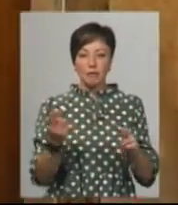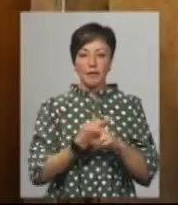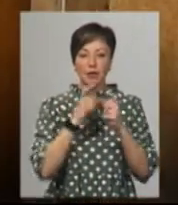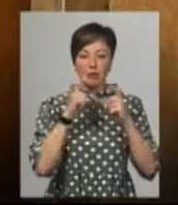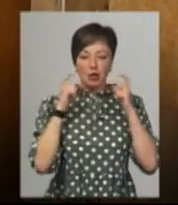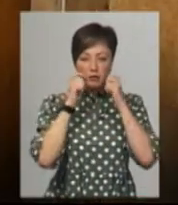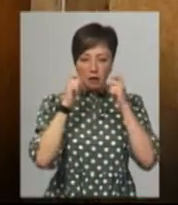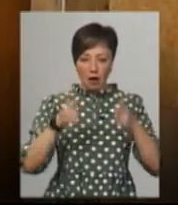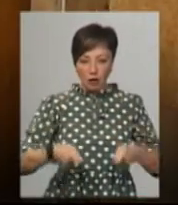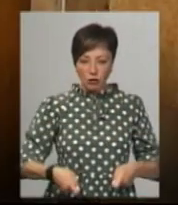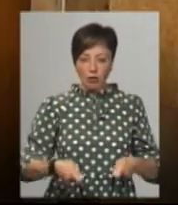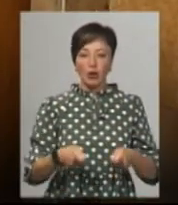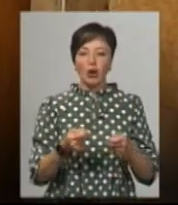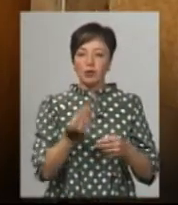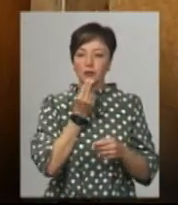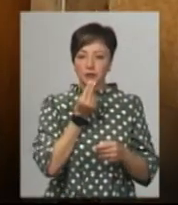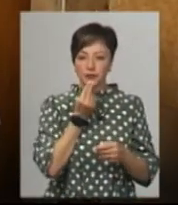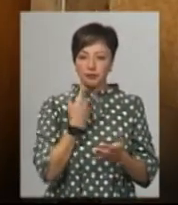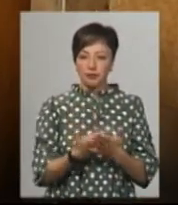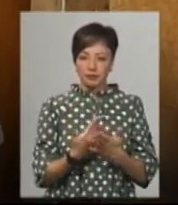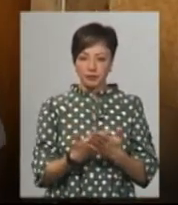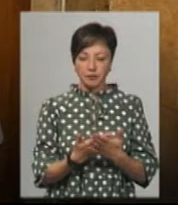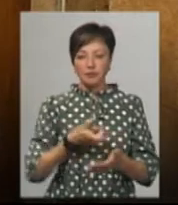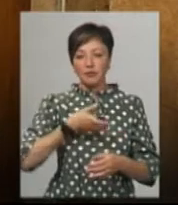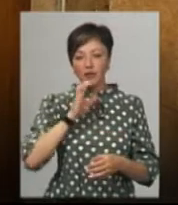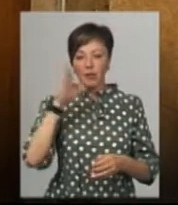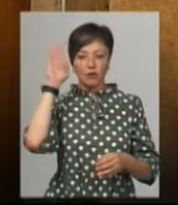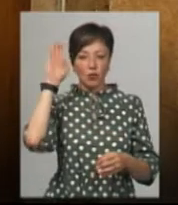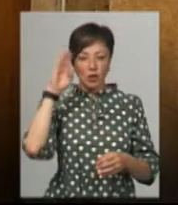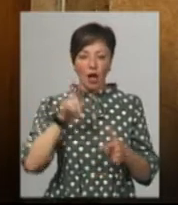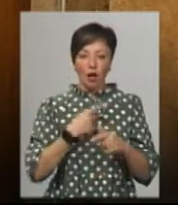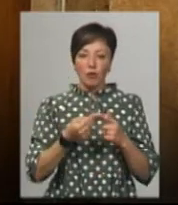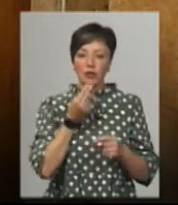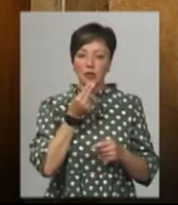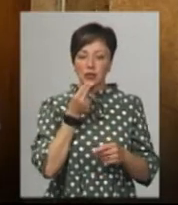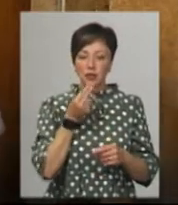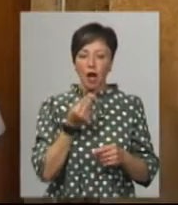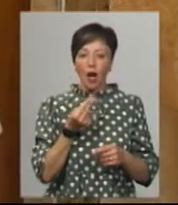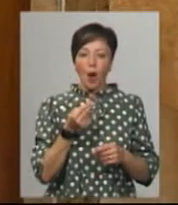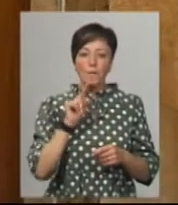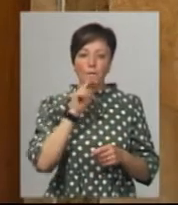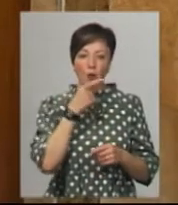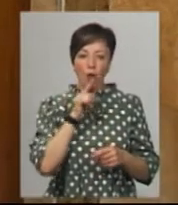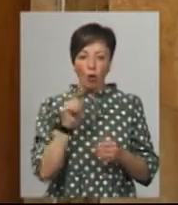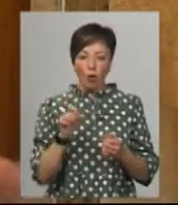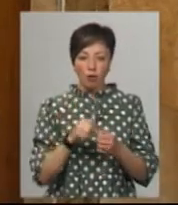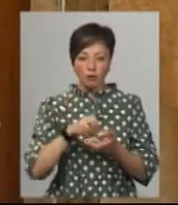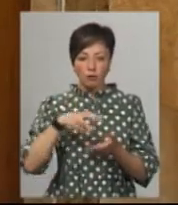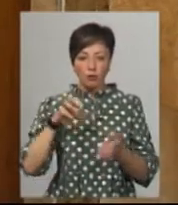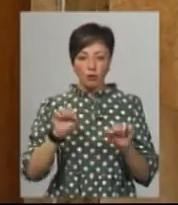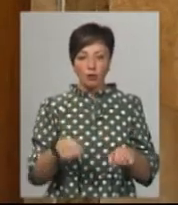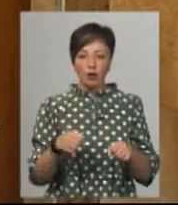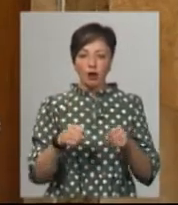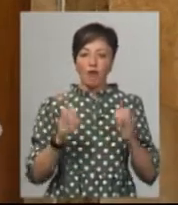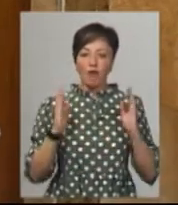може зняти маску для прийому їжі, тобто для випити води, наприклад, або з'їсти попкорн. Потім так само людина має вдягнути масці. В холі